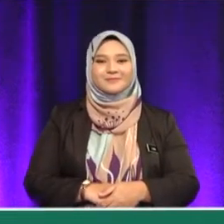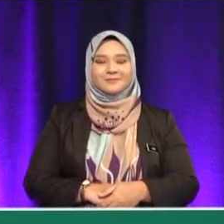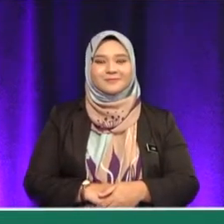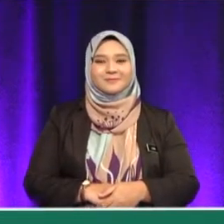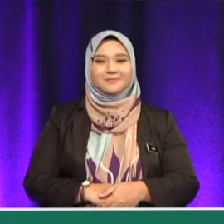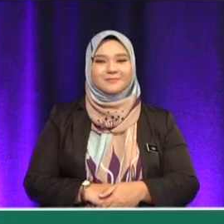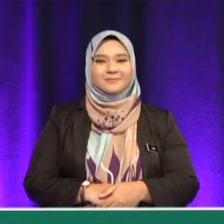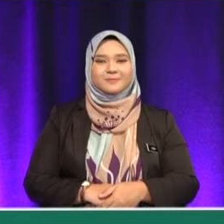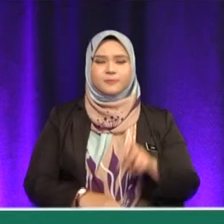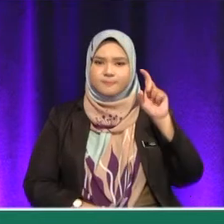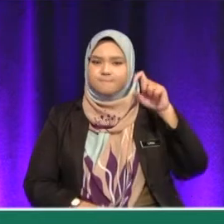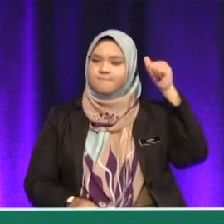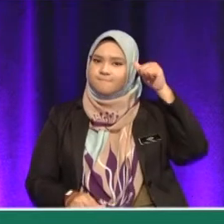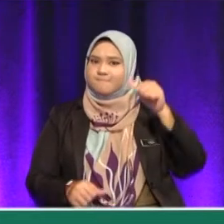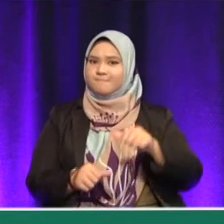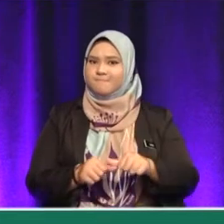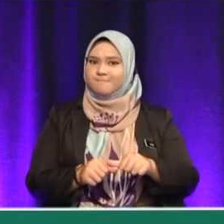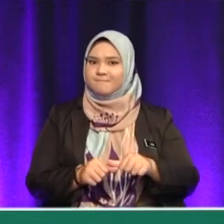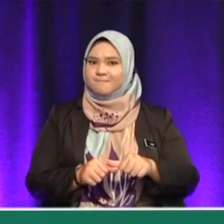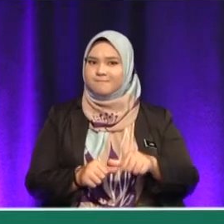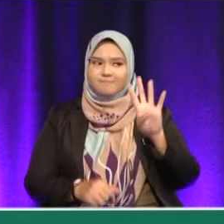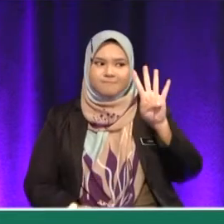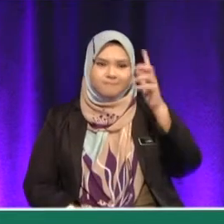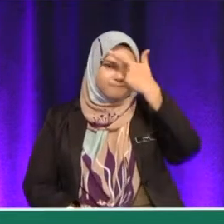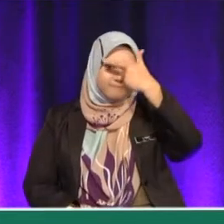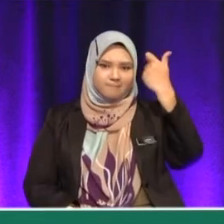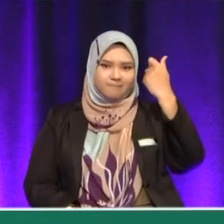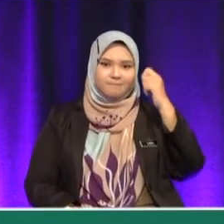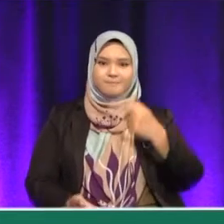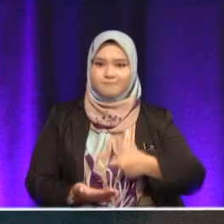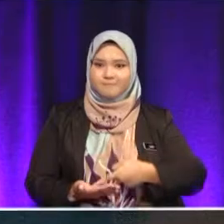salah satu tempat itu inilah lokasi perfilman